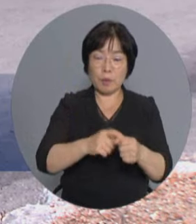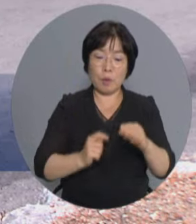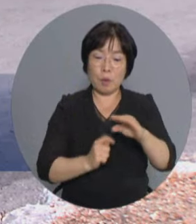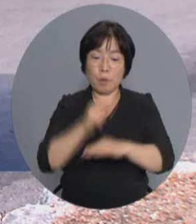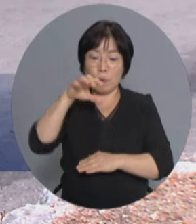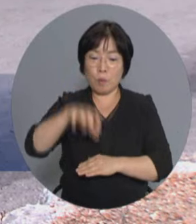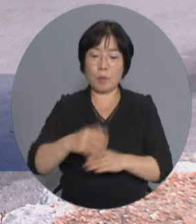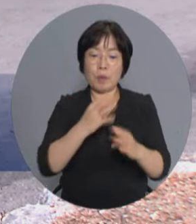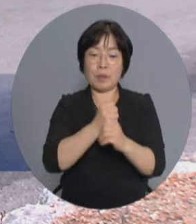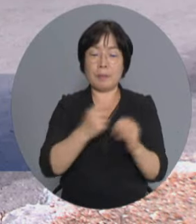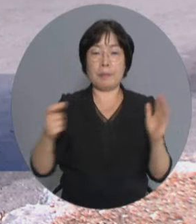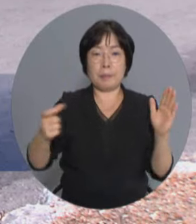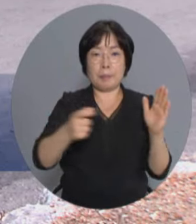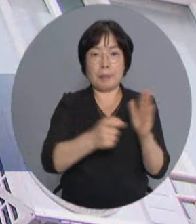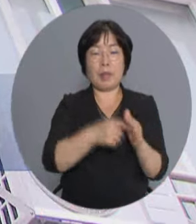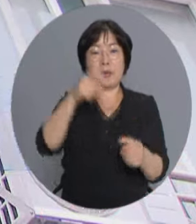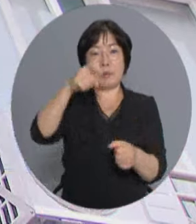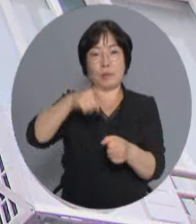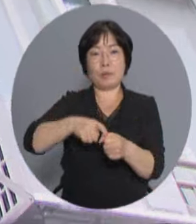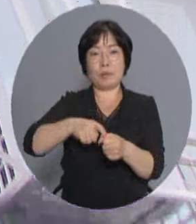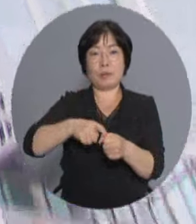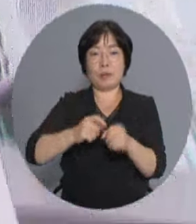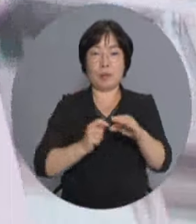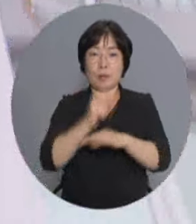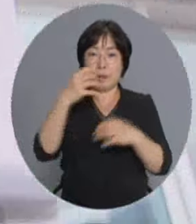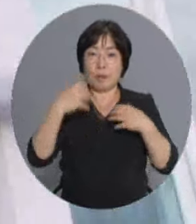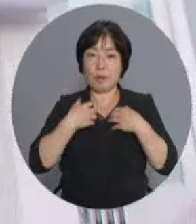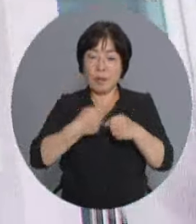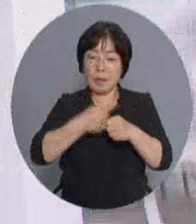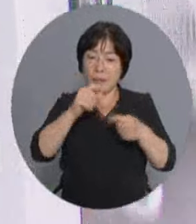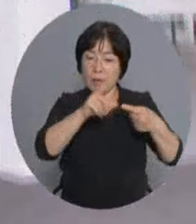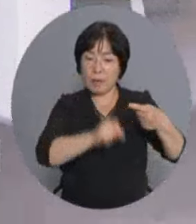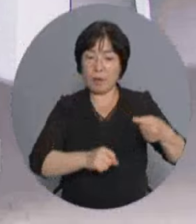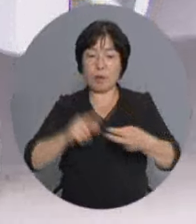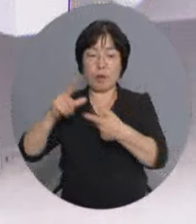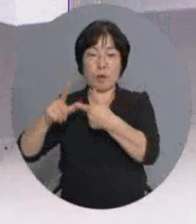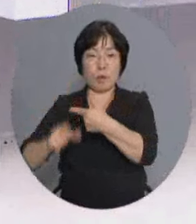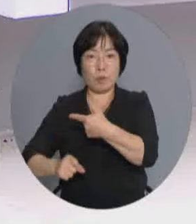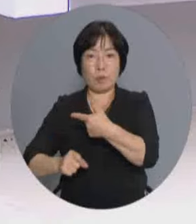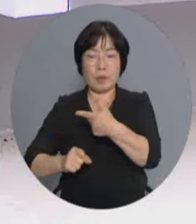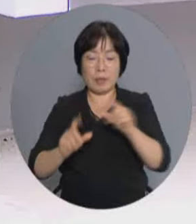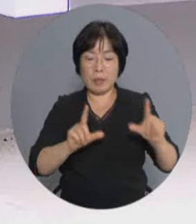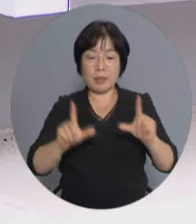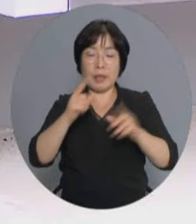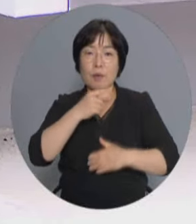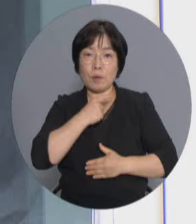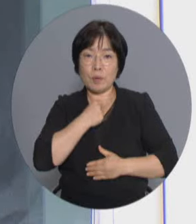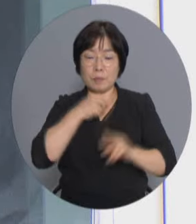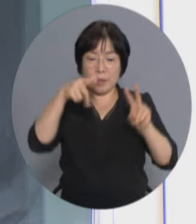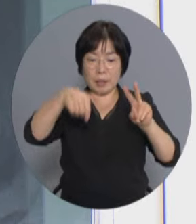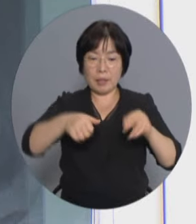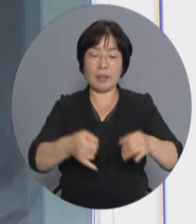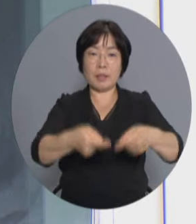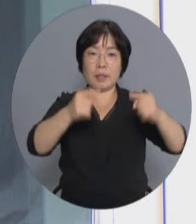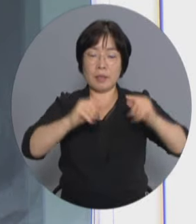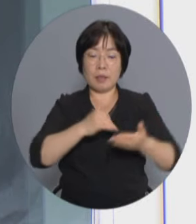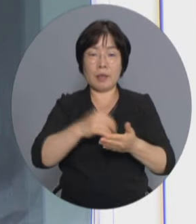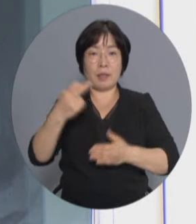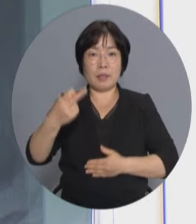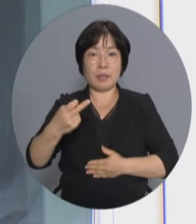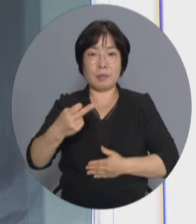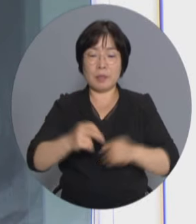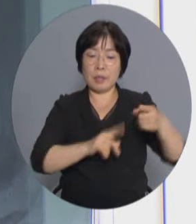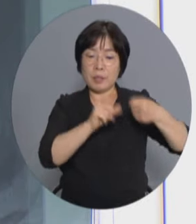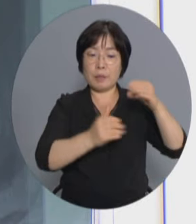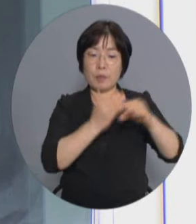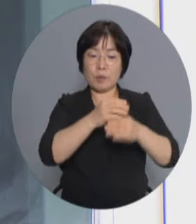고흥에 정착하는 것을 최종 목표로. 고흥군은 내년 상반기 고흥에 살아보고자 하는 2기 참가자 12세대를 이번